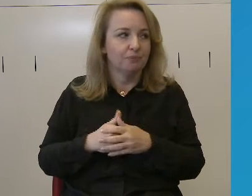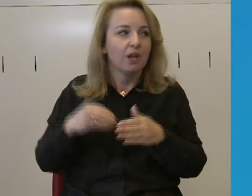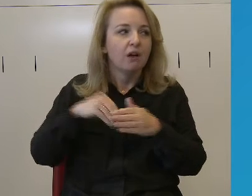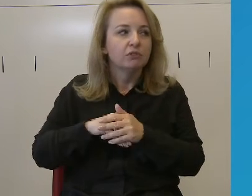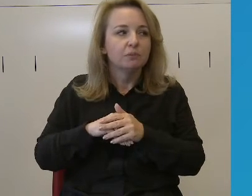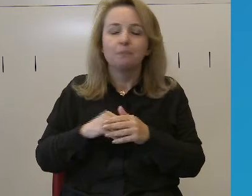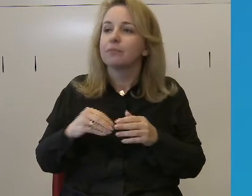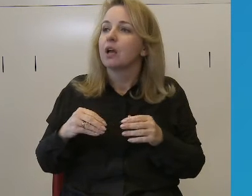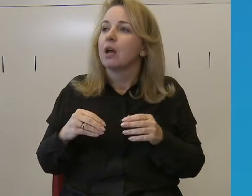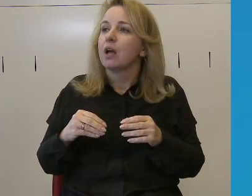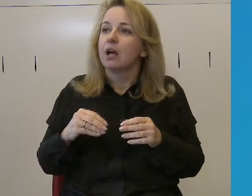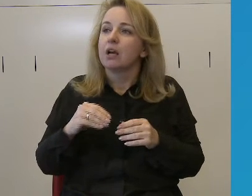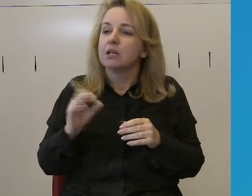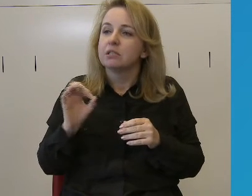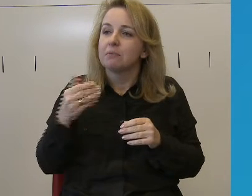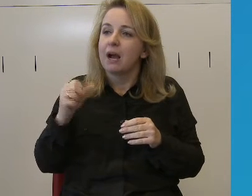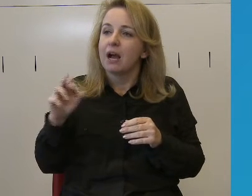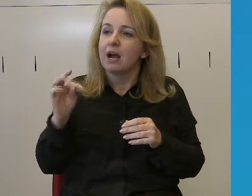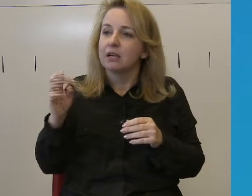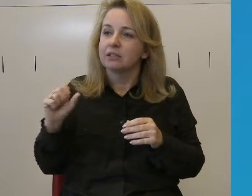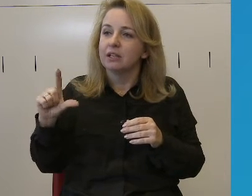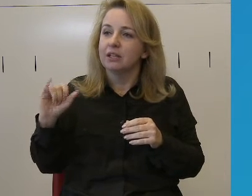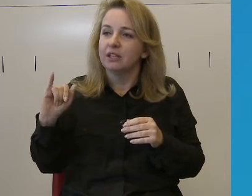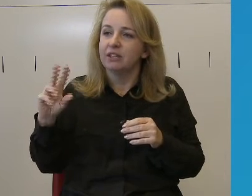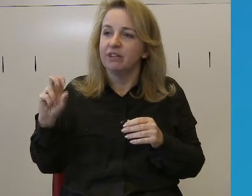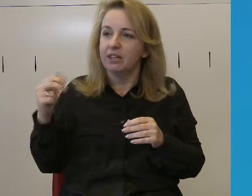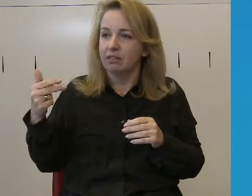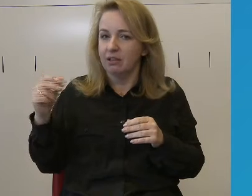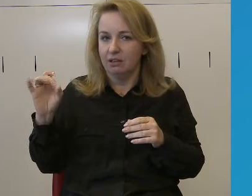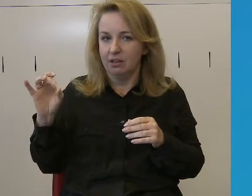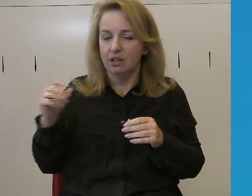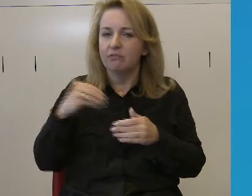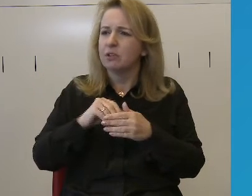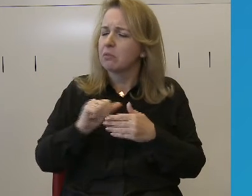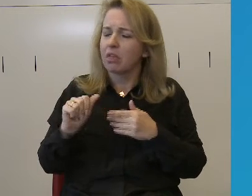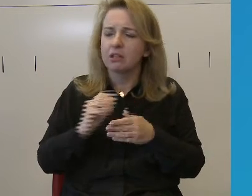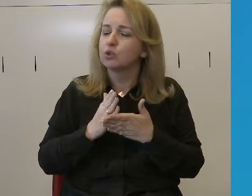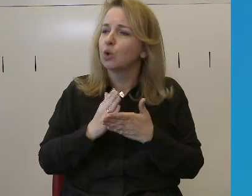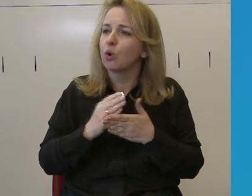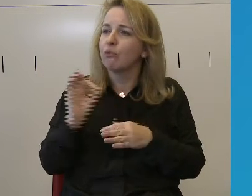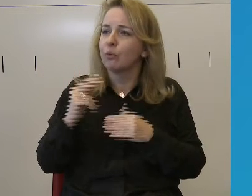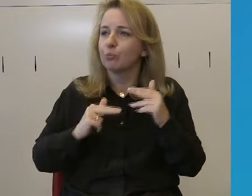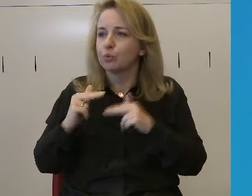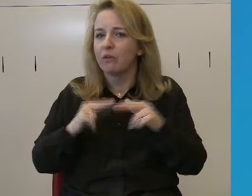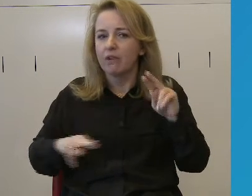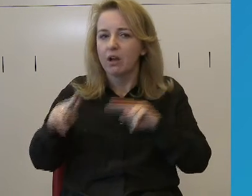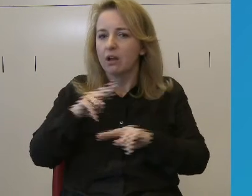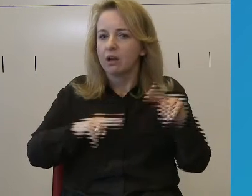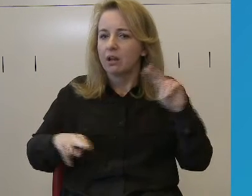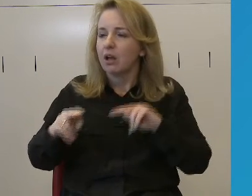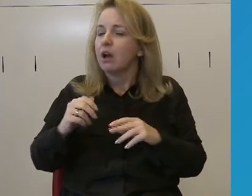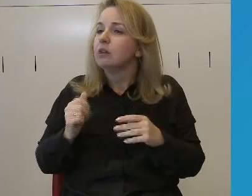living. Tutaj nie mamy na myśli jedynie właściwej infrastruktury, swego rodzaju